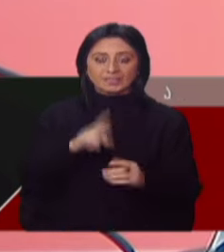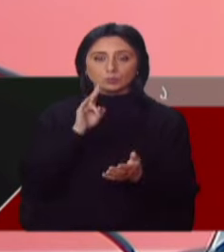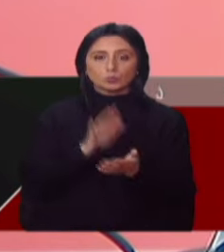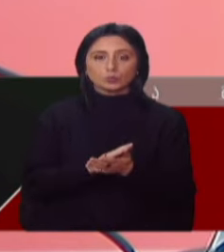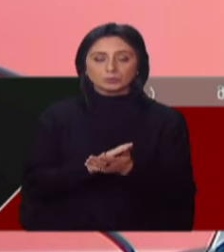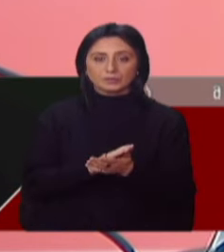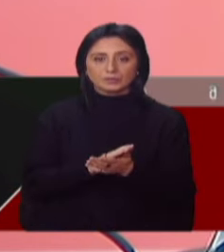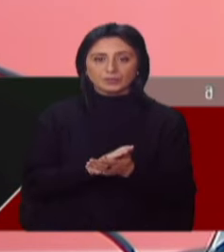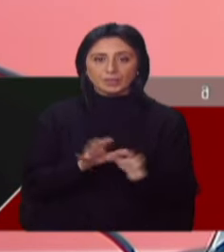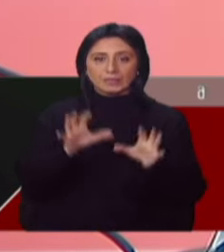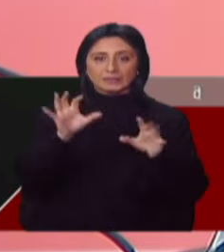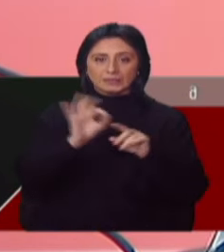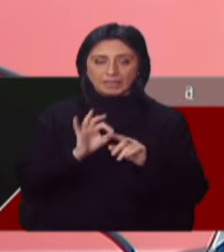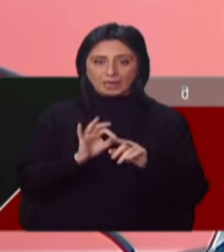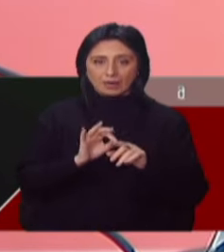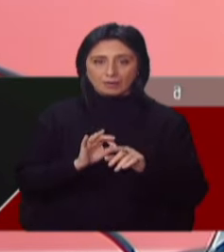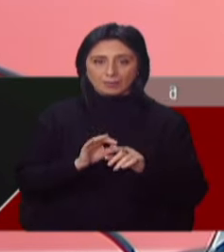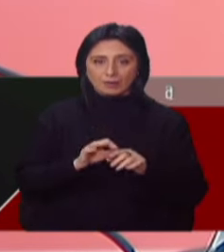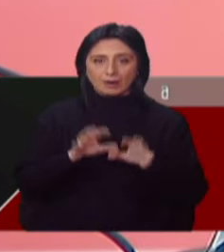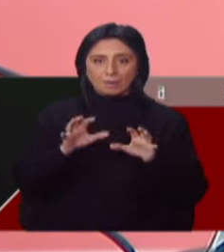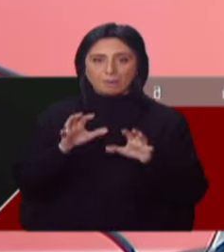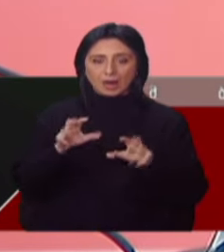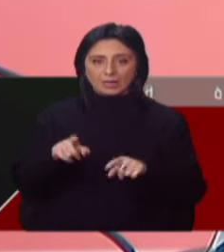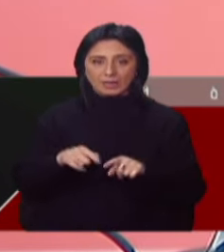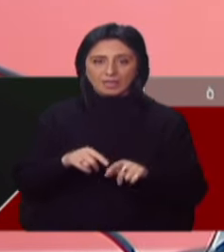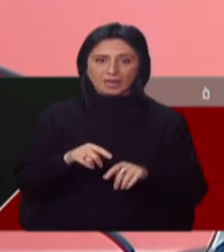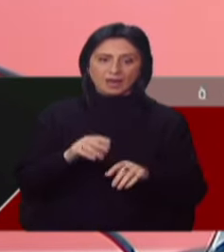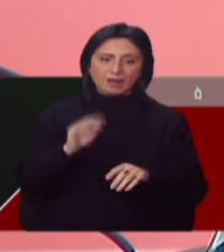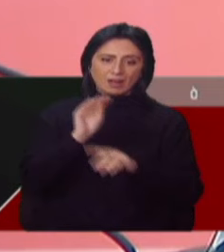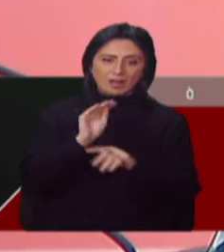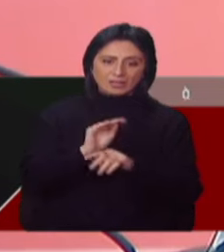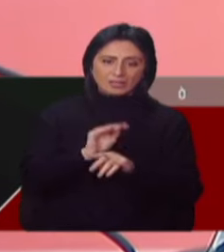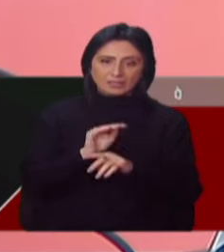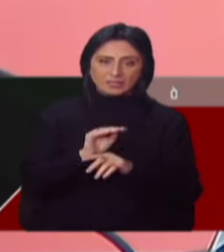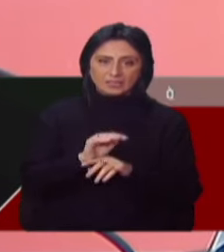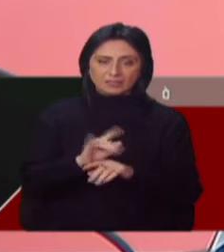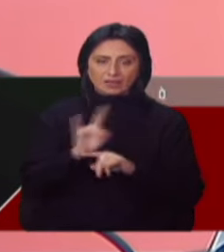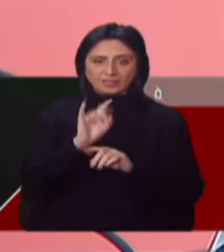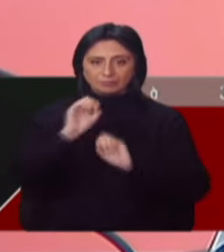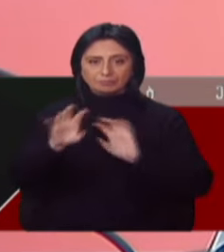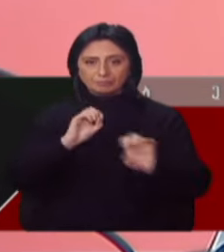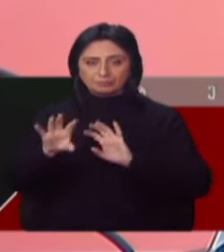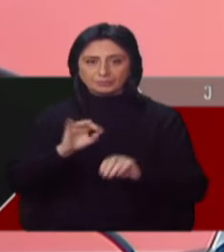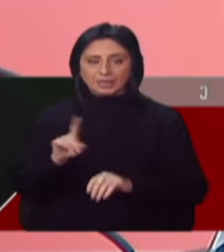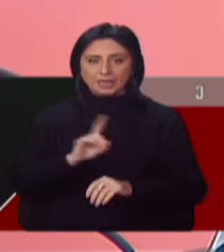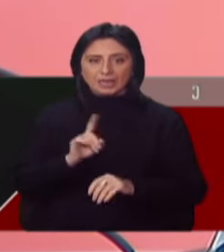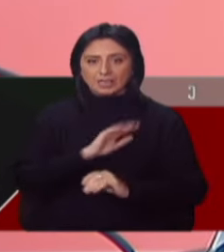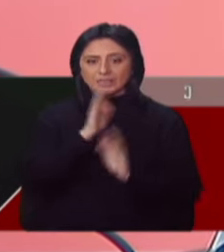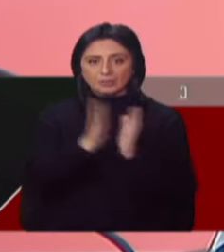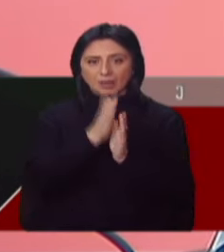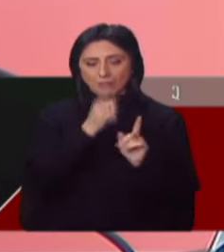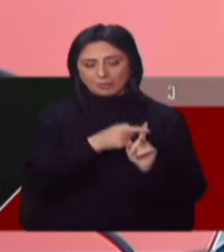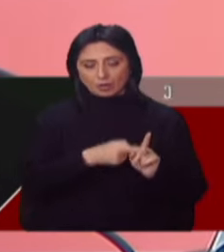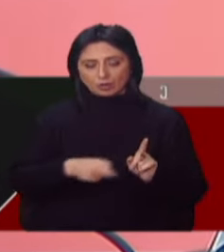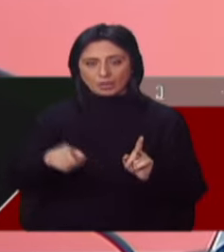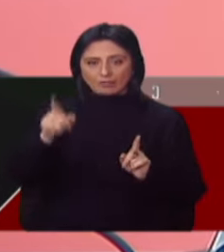მუდმივი ისტერიკა, პანიკის თესვა, ლანძღვა, ცილისწამება, რაც მთელი ამ